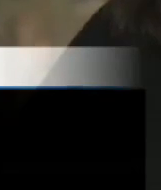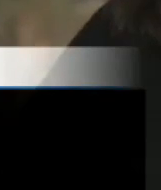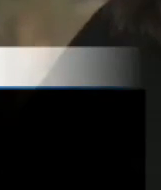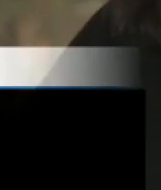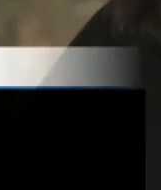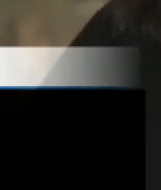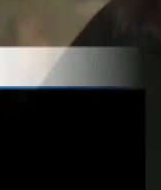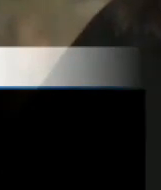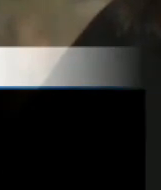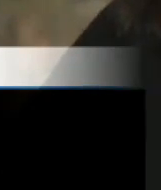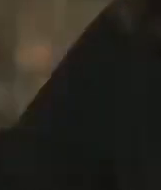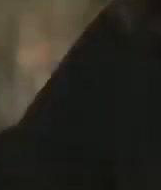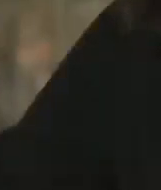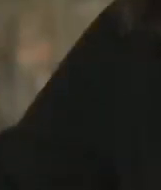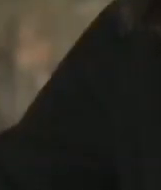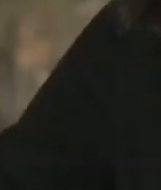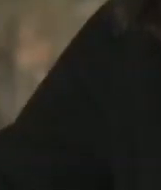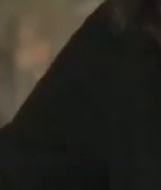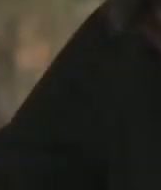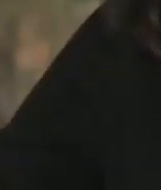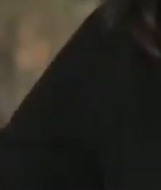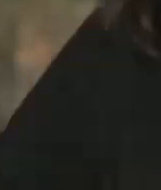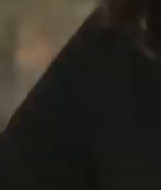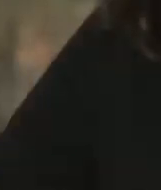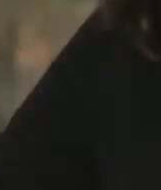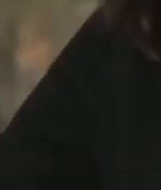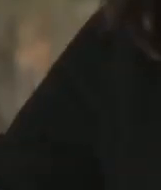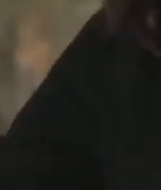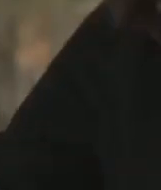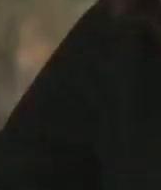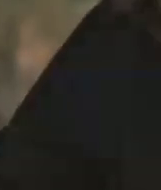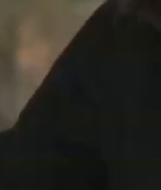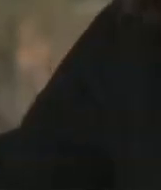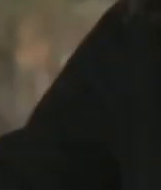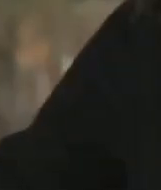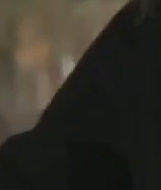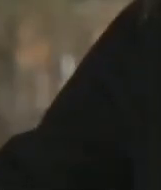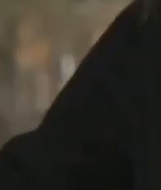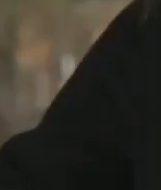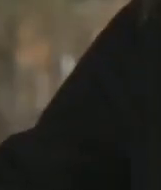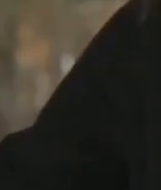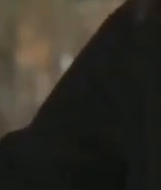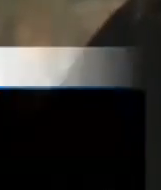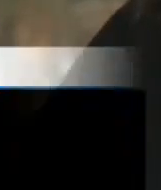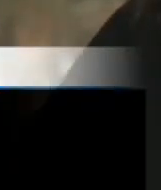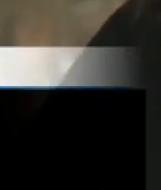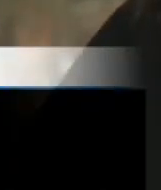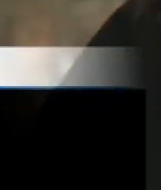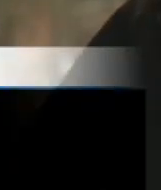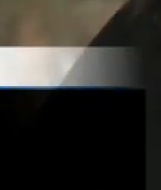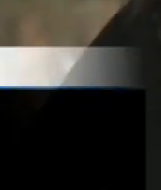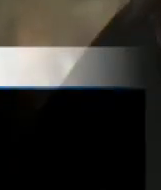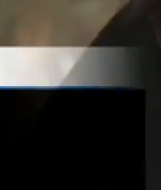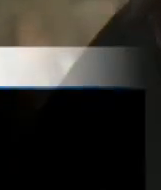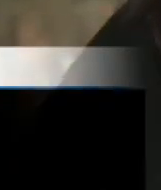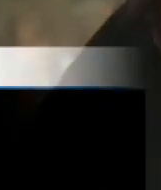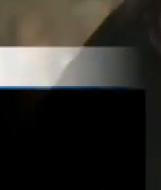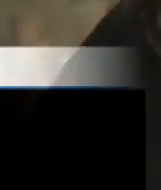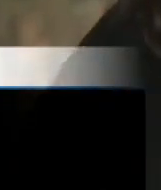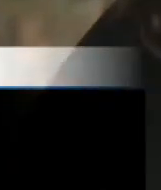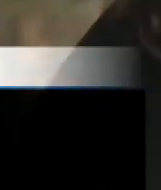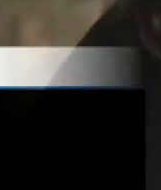상관없는 부분의 골절을 인정하지 않았습니다. 사망 가능성을 모를 수가 없다라는 지적이 나오는데 이 부분도 인정하지 않으시는 거죠? 저도 저희 피고인을